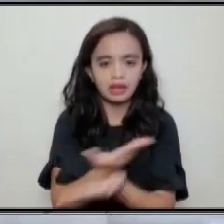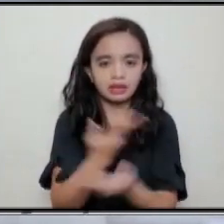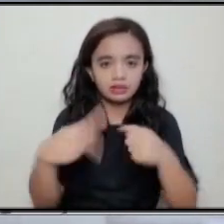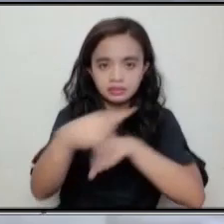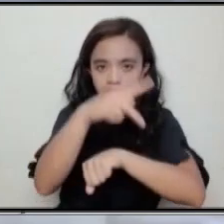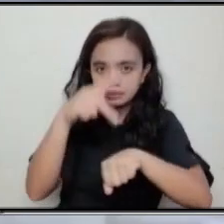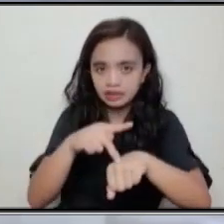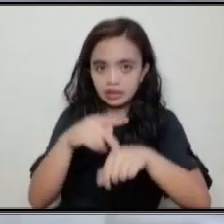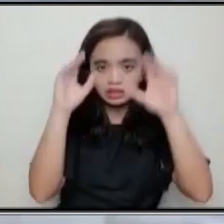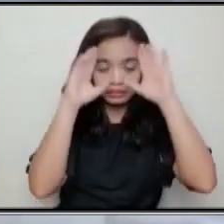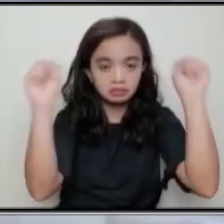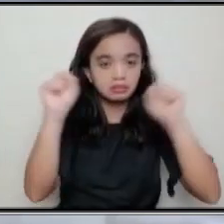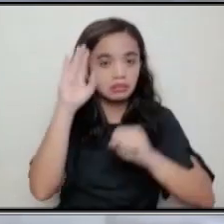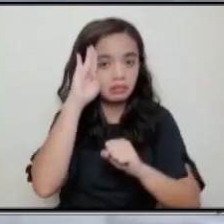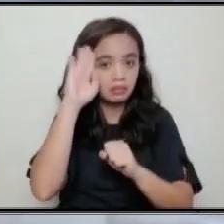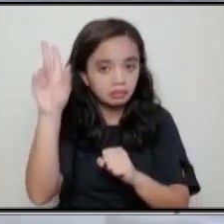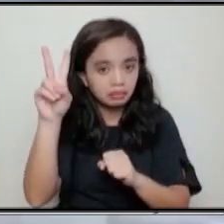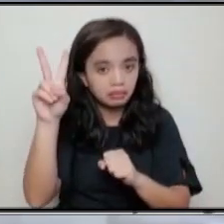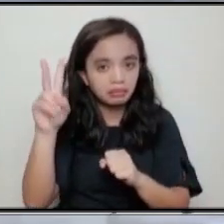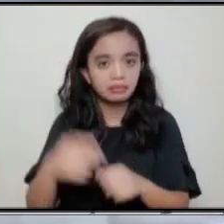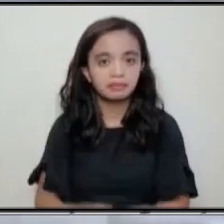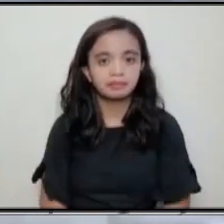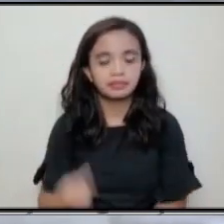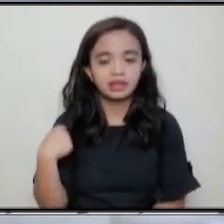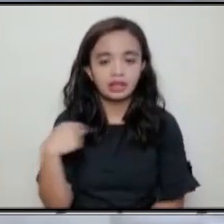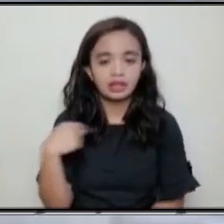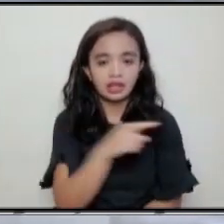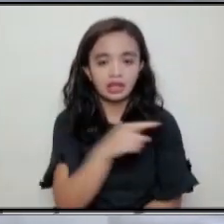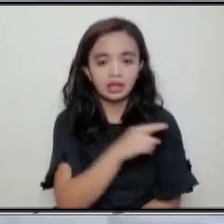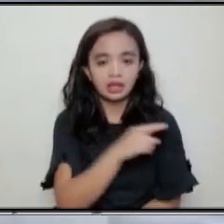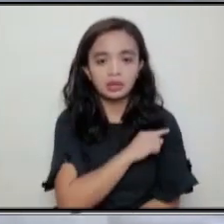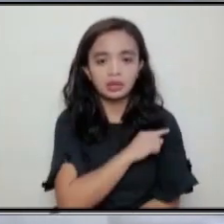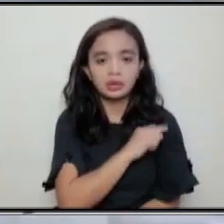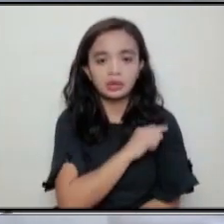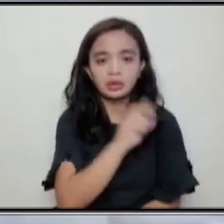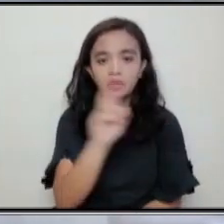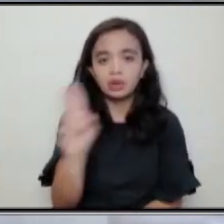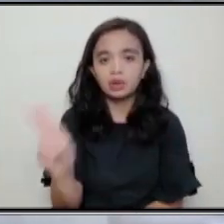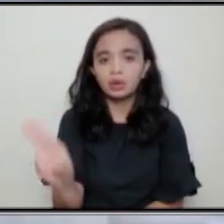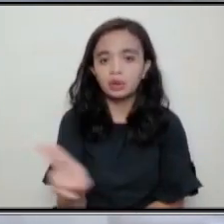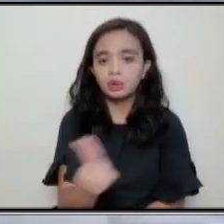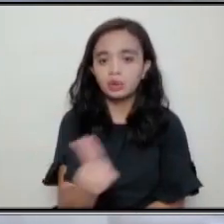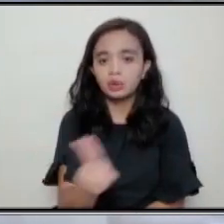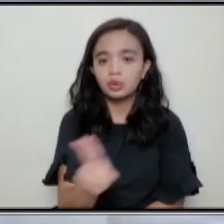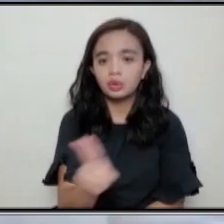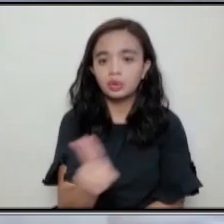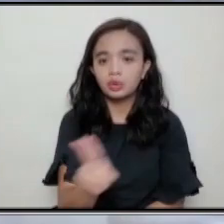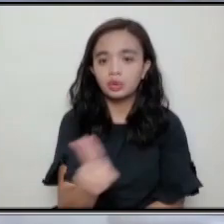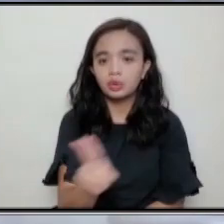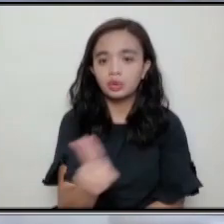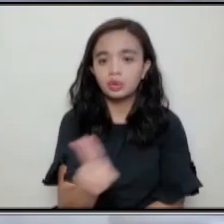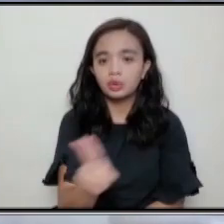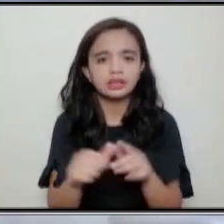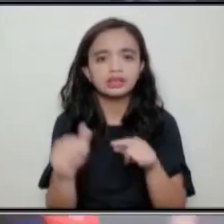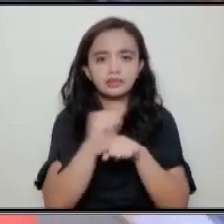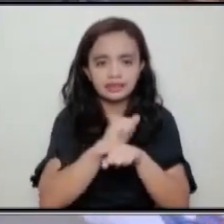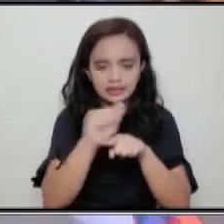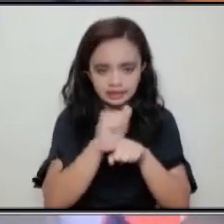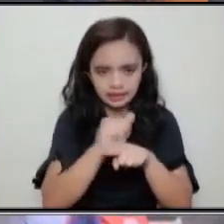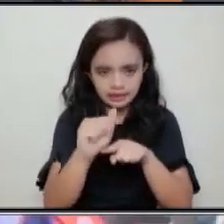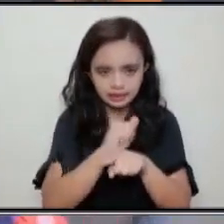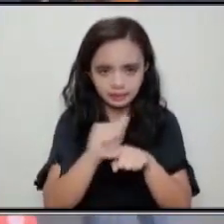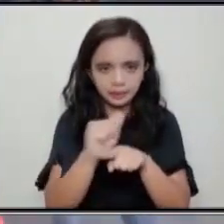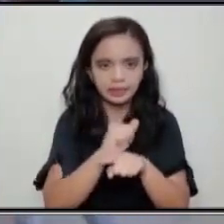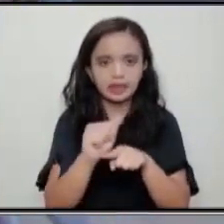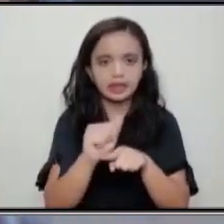Jr., ginagamit natin itong mga pagkakataon na ito upang magsanay at